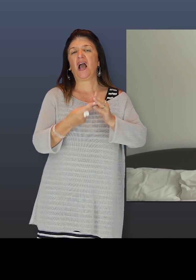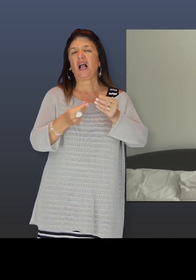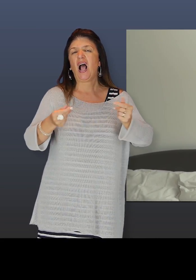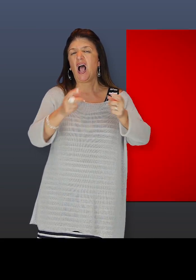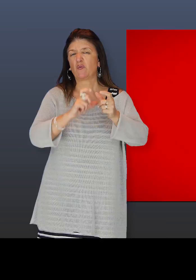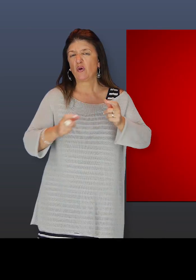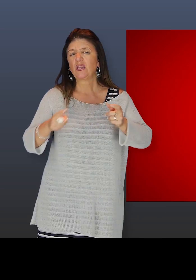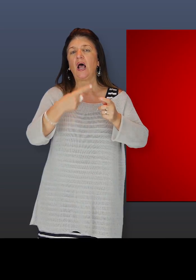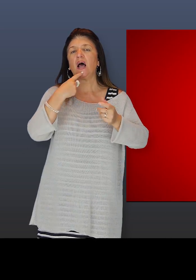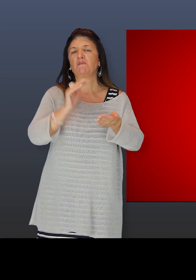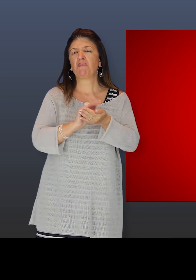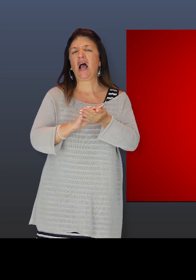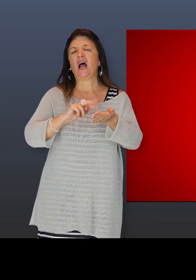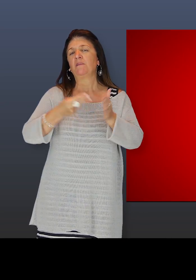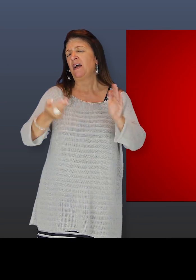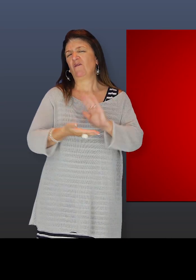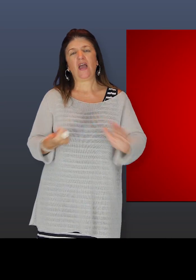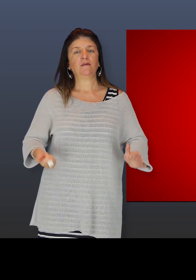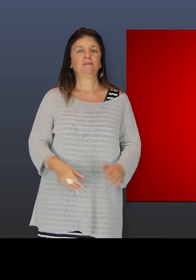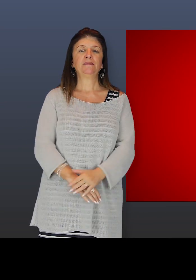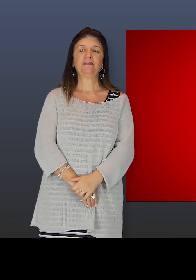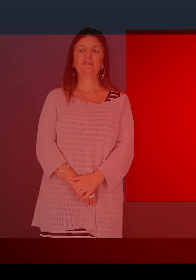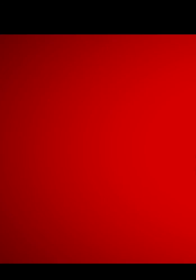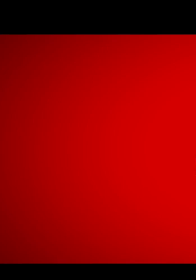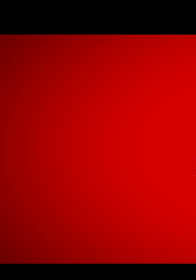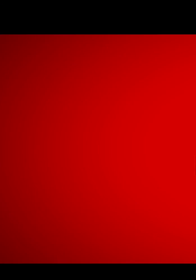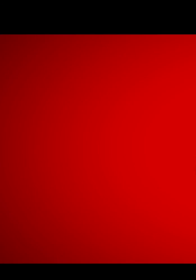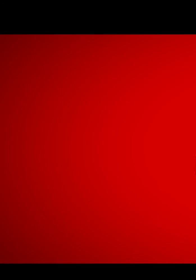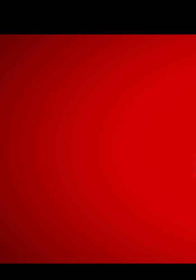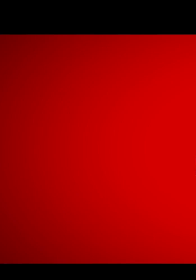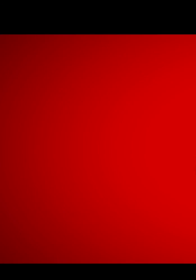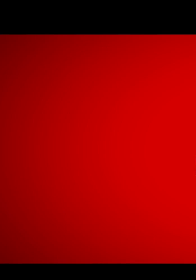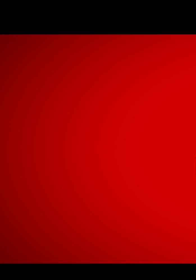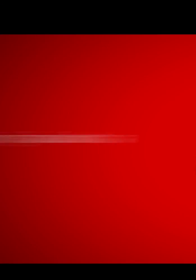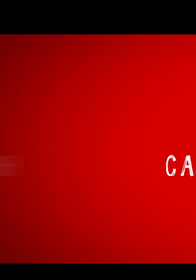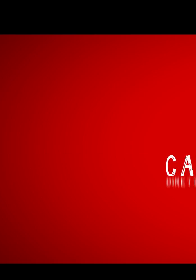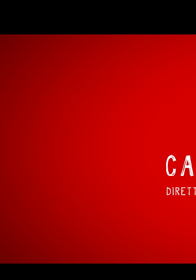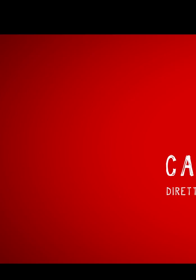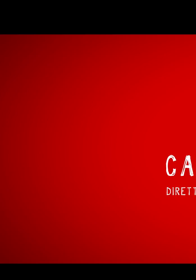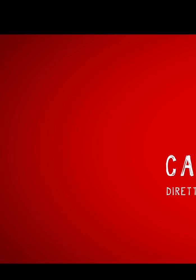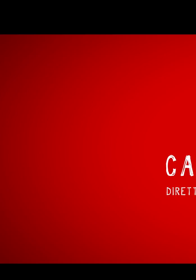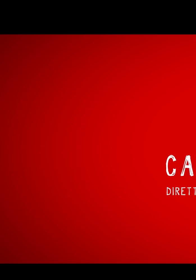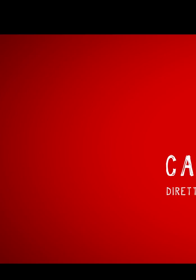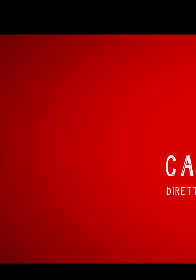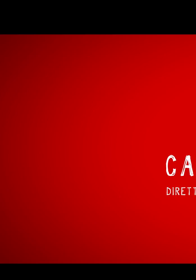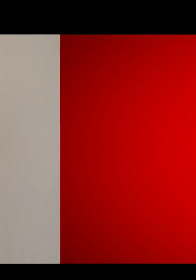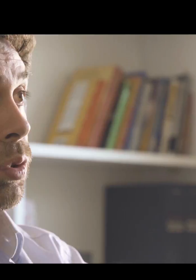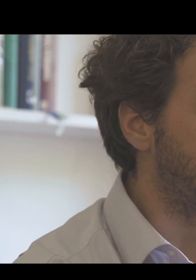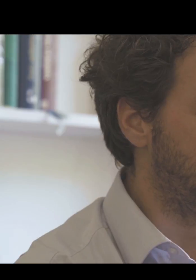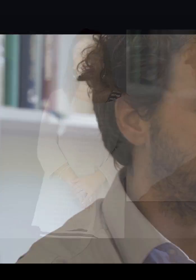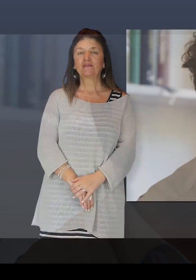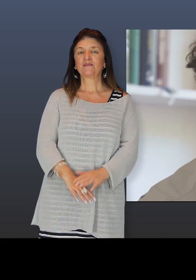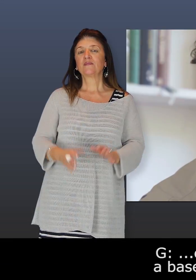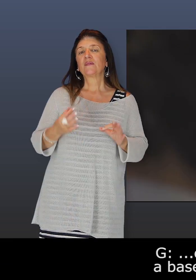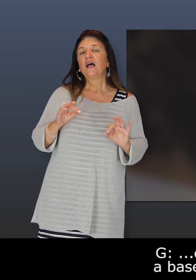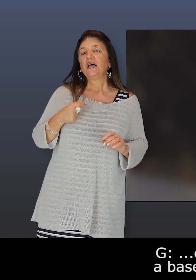pasta. Dopo i primi titoli di coda, vediamo Giovanni nello studio di una nutrizionista. Dunque, se io